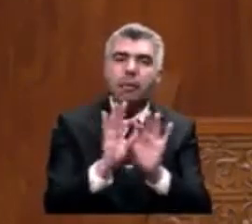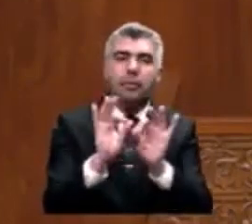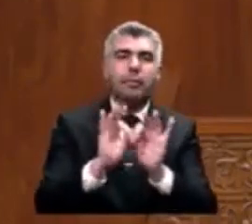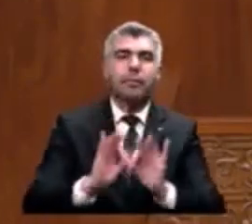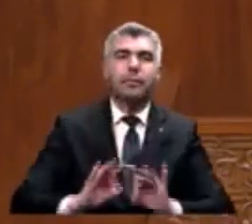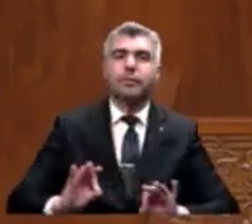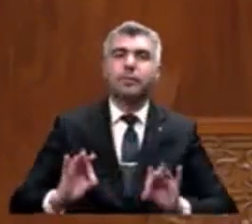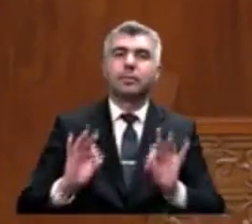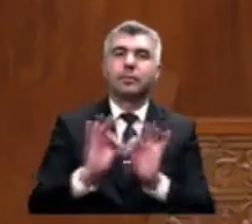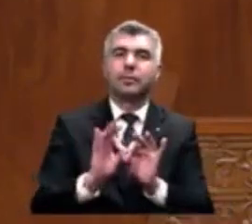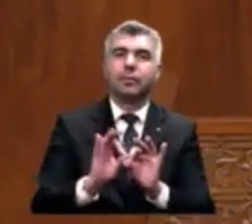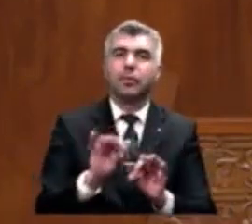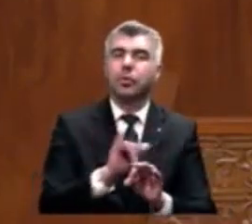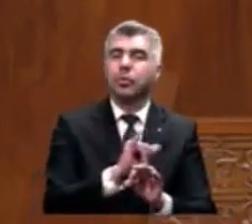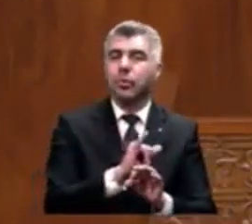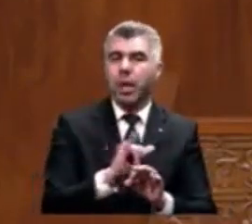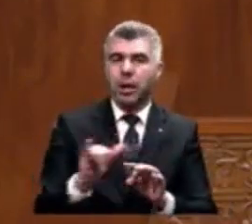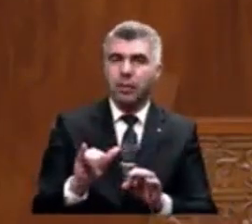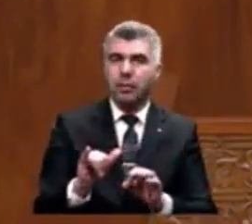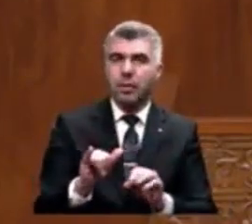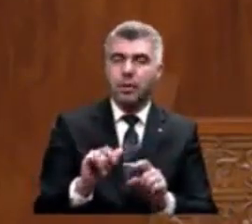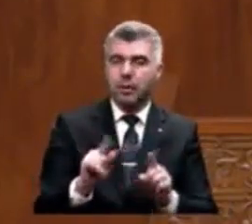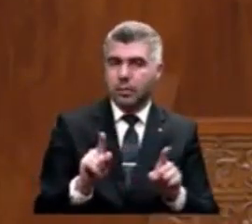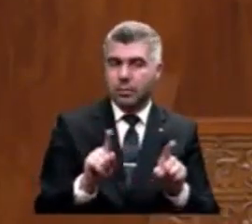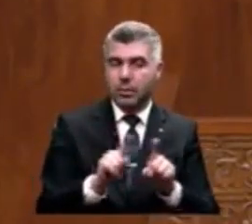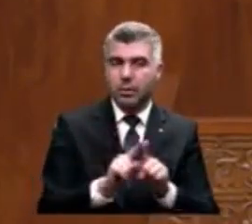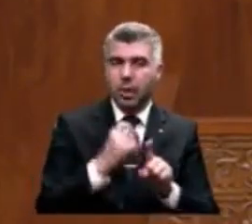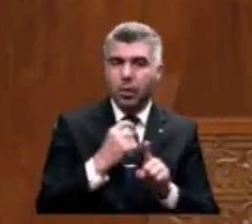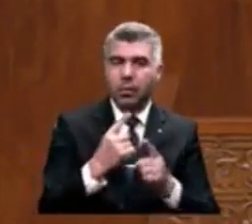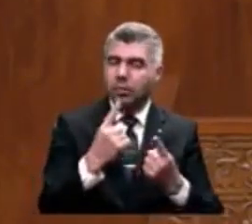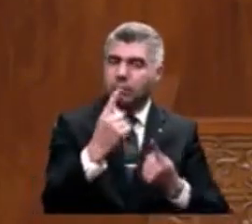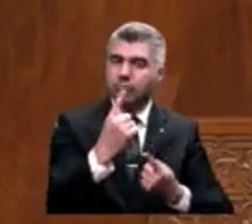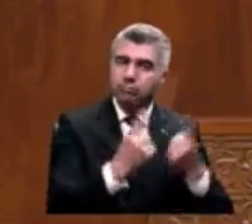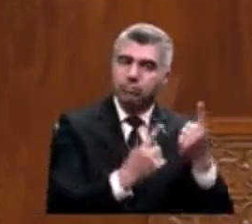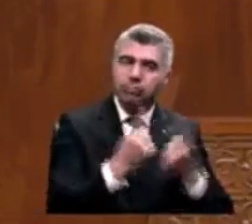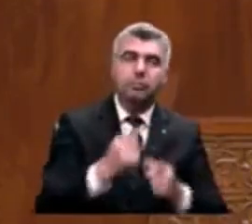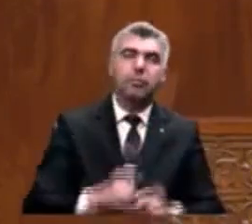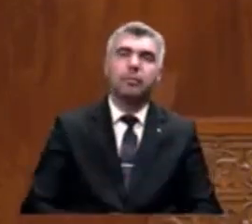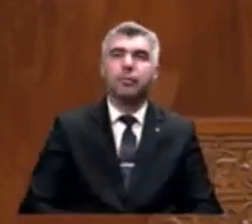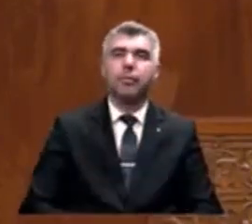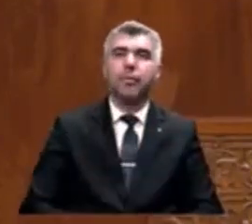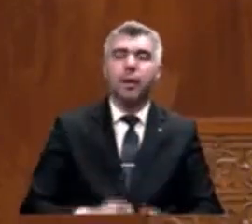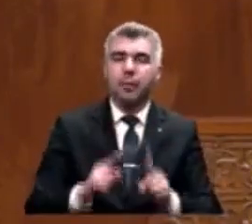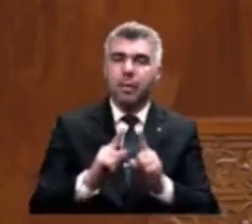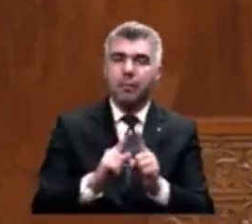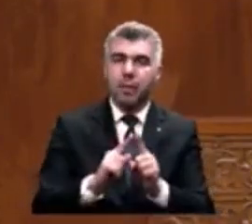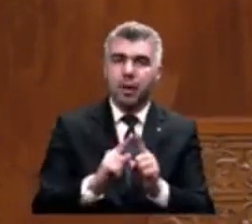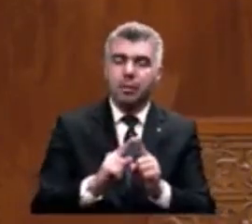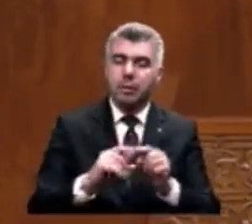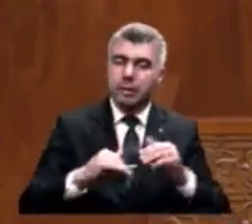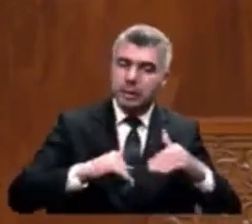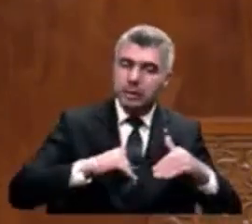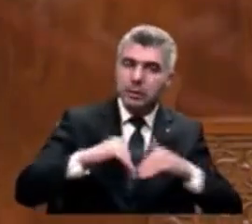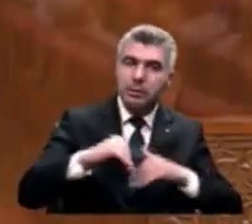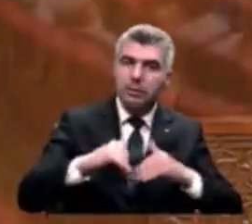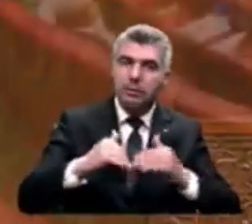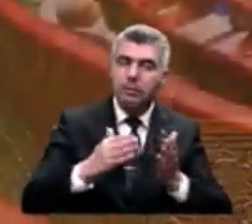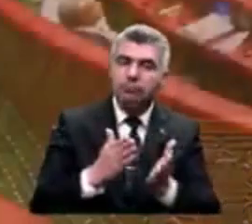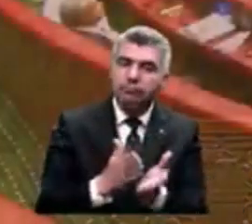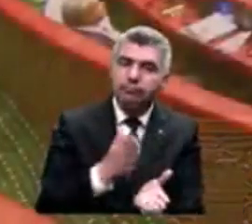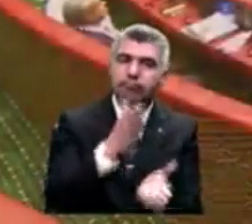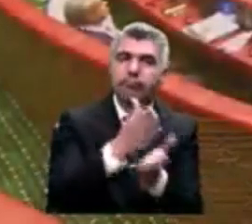هذا الهامش اللي يمكن تتعطى للبعض. وهذا هو الاتجاه اللي فضلنا نمشيو